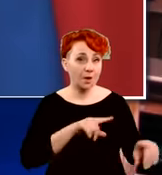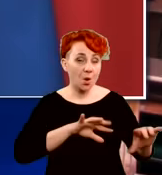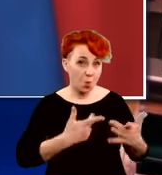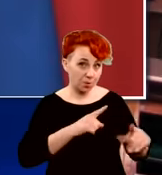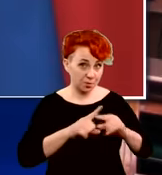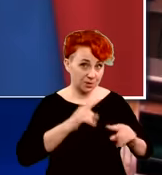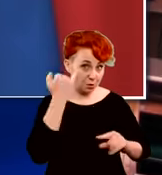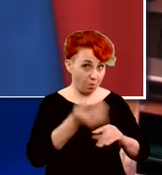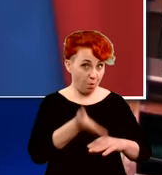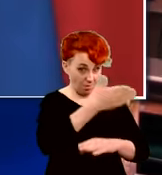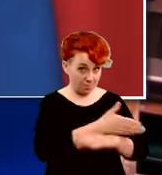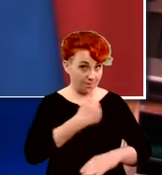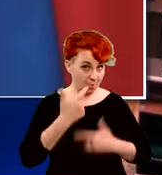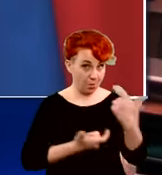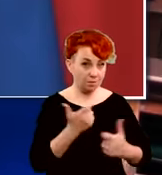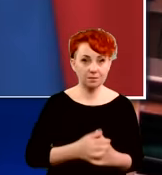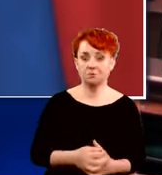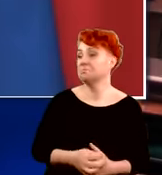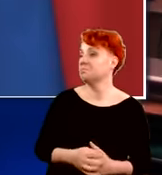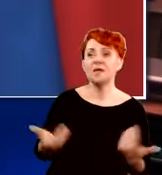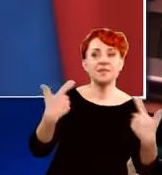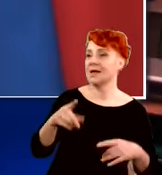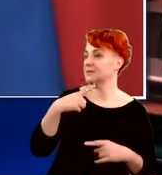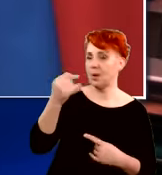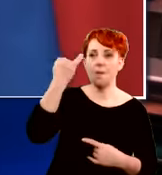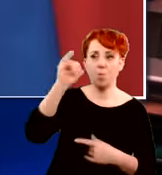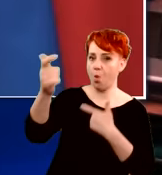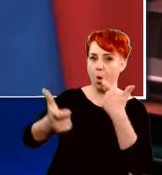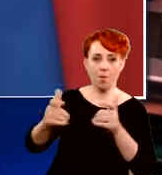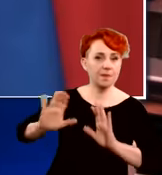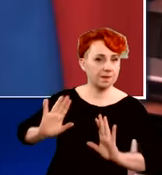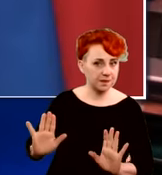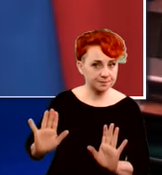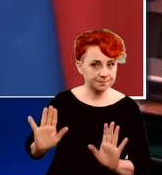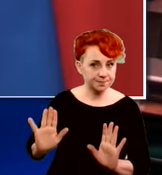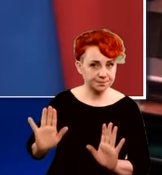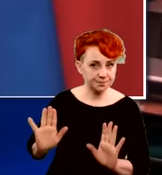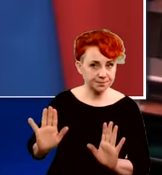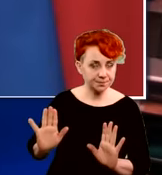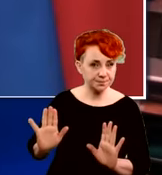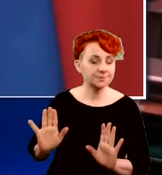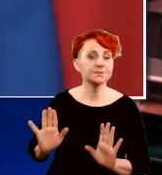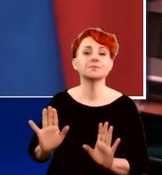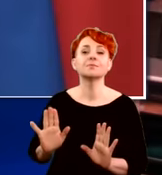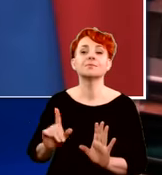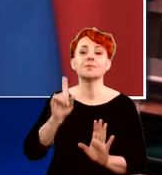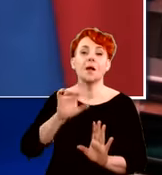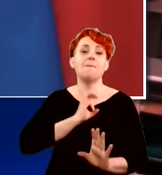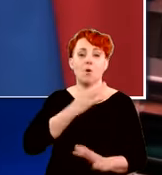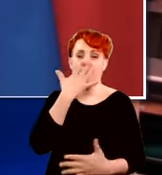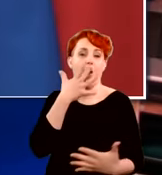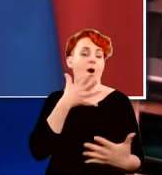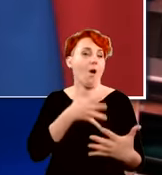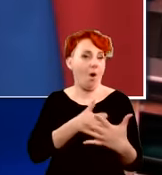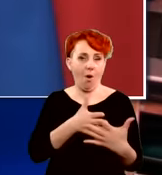tak? Nie chcę stwierdzać, że popełnił błąd, natomiast wyrażam swoją ocenę,